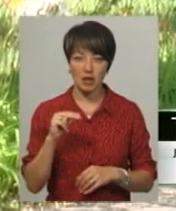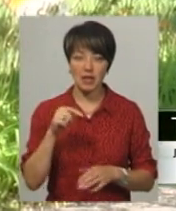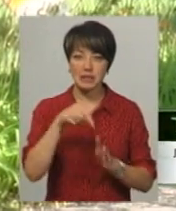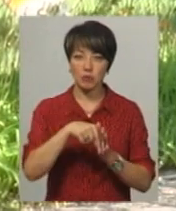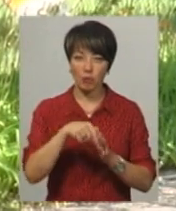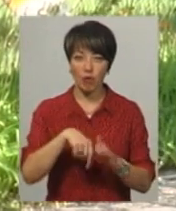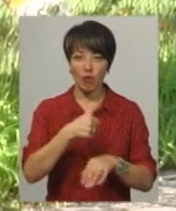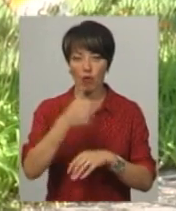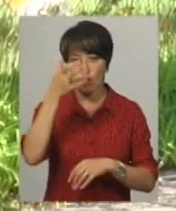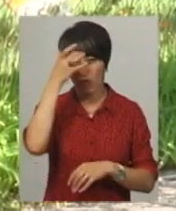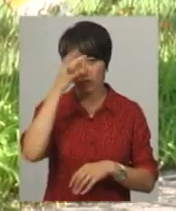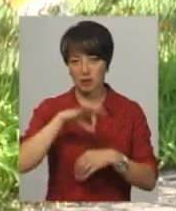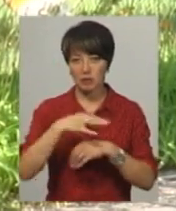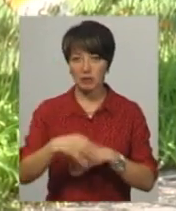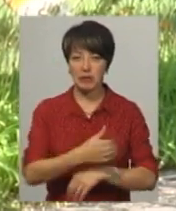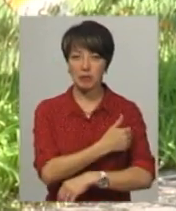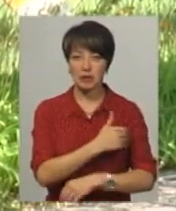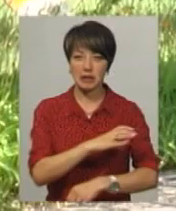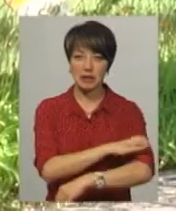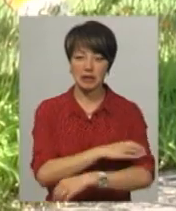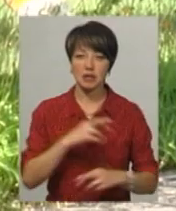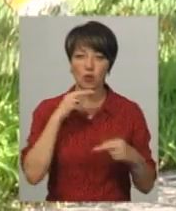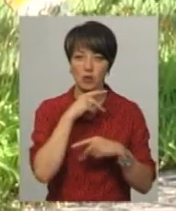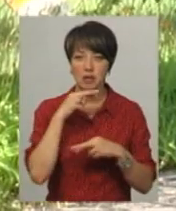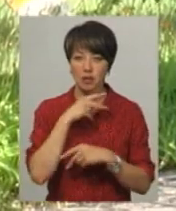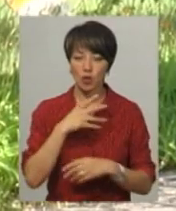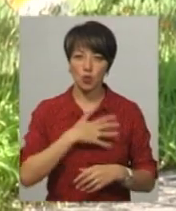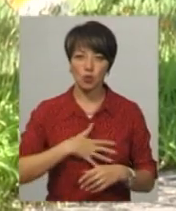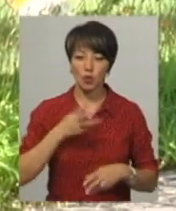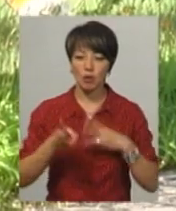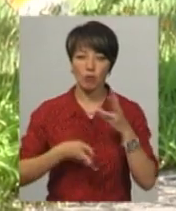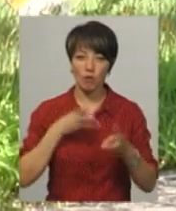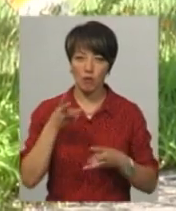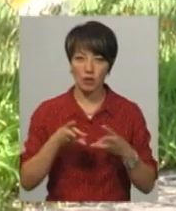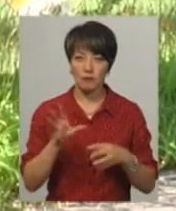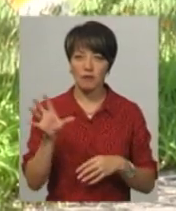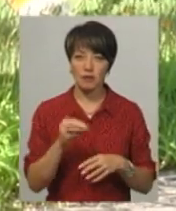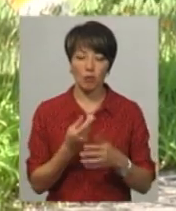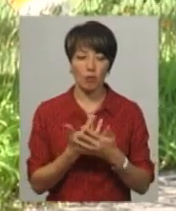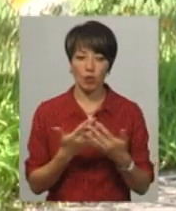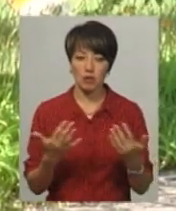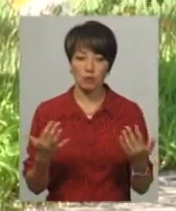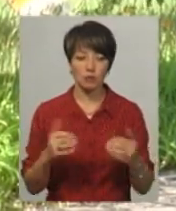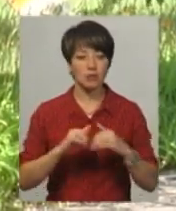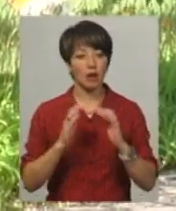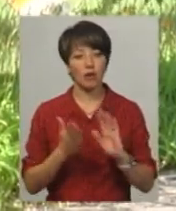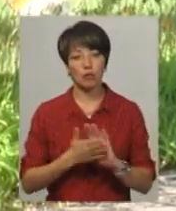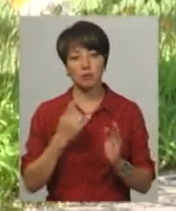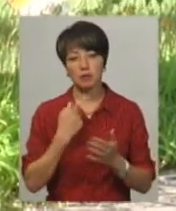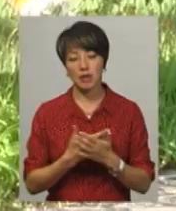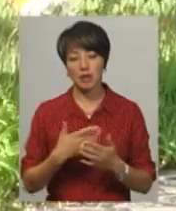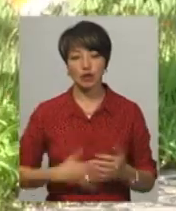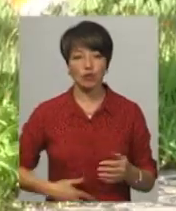Симптоматика – головний біль, температура, тиск, інтоксикації. Тобто нудота, блювота. У всіх по-різному. Загалом ми запідозрили